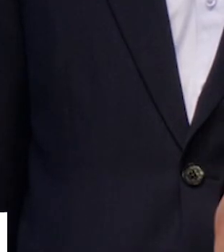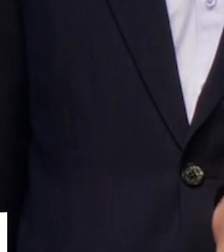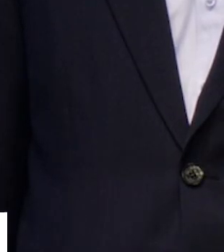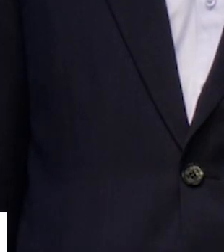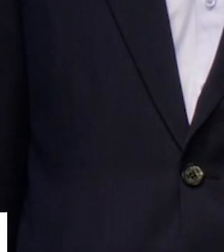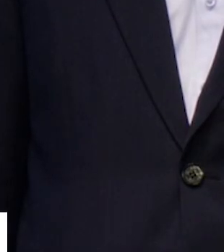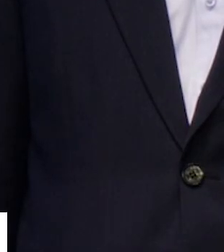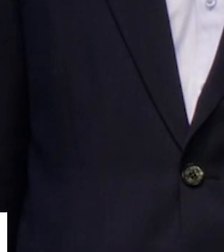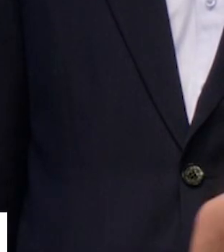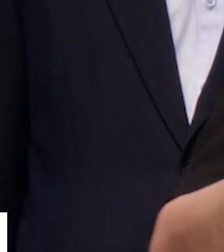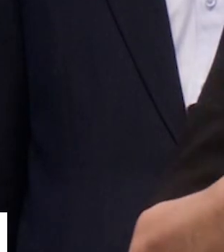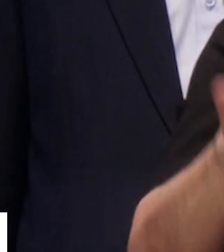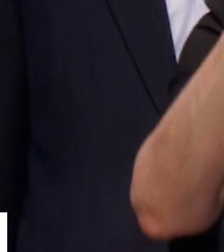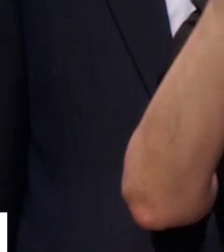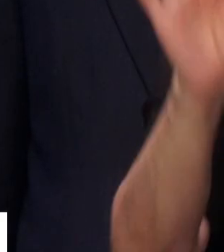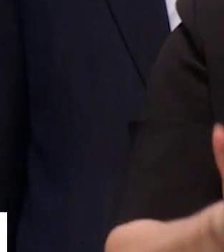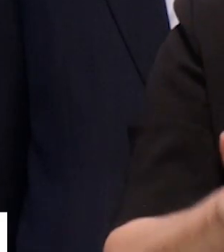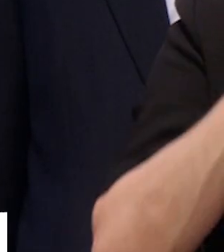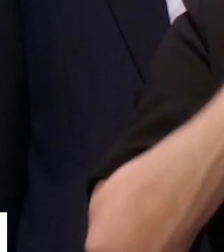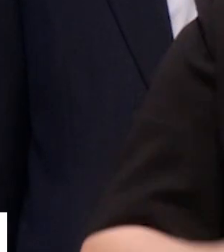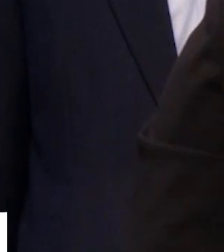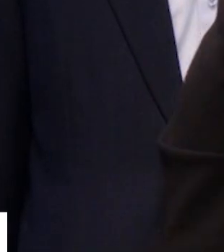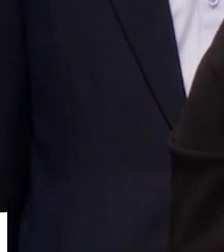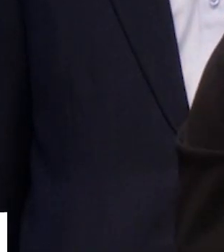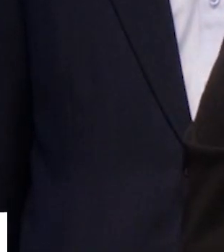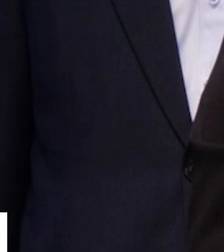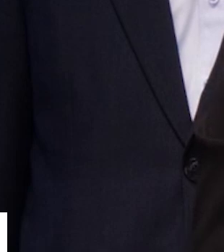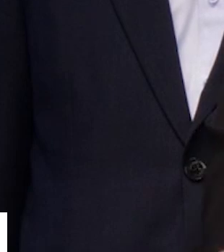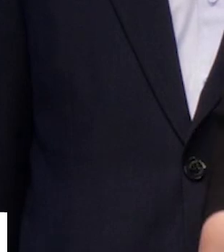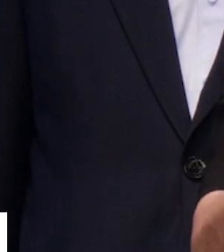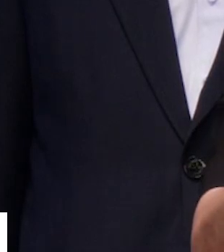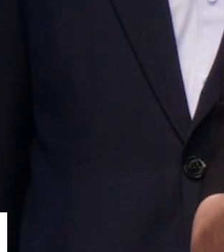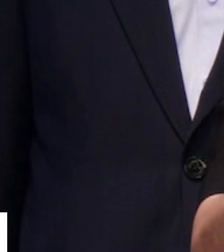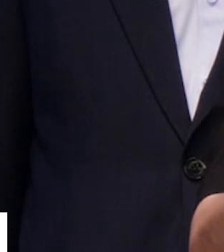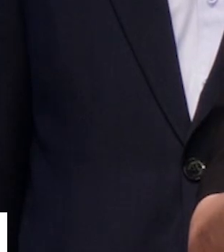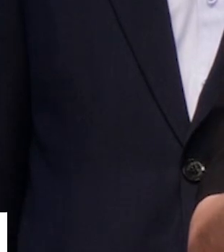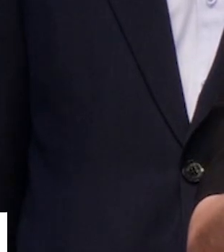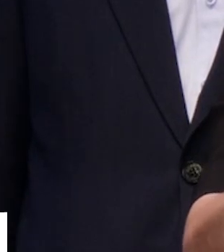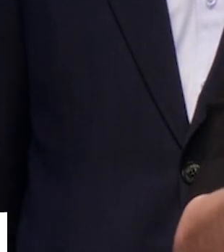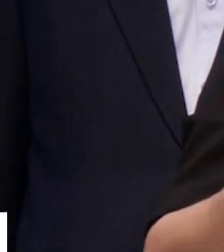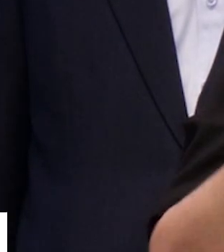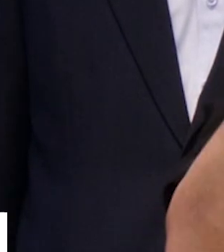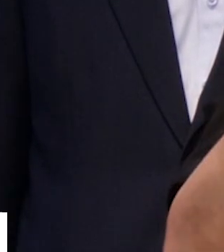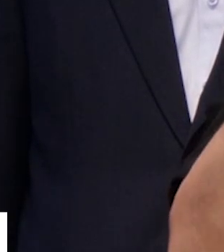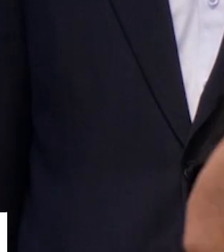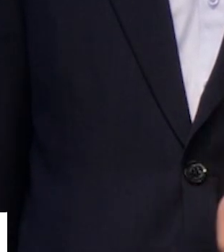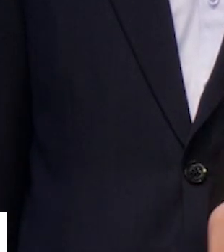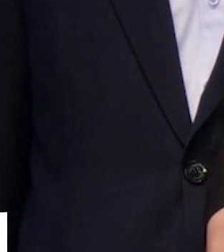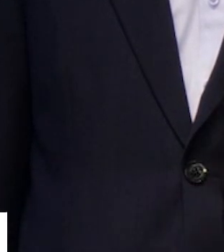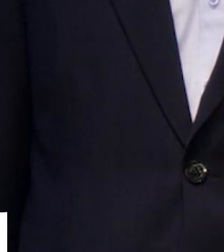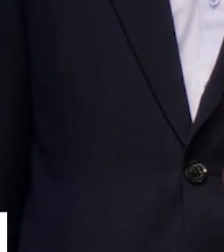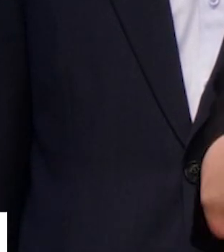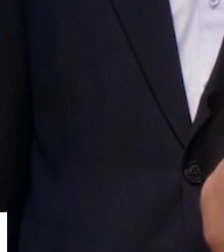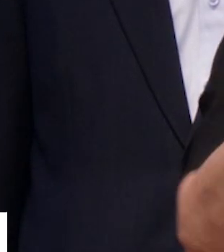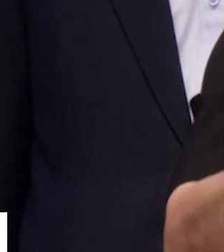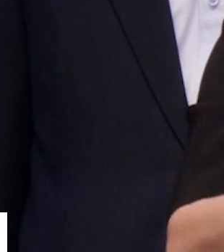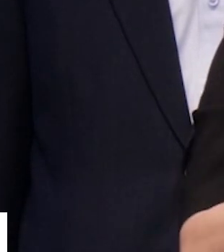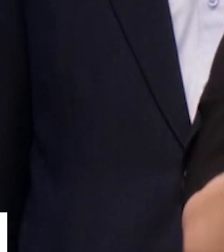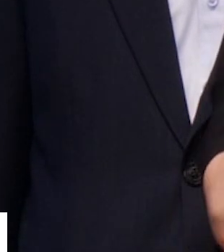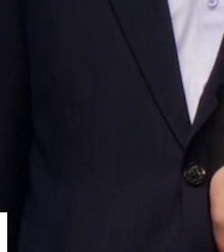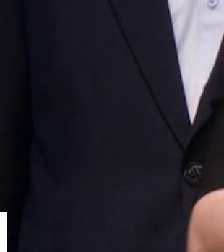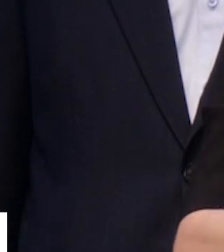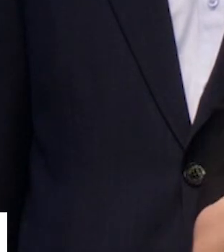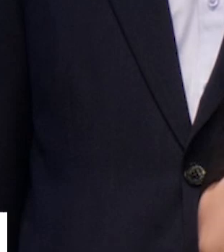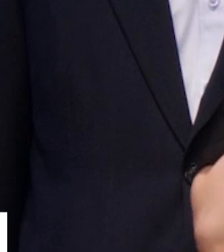명의 18%에 불과했습니다. 올해 1월 기준 관광 수지는 1조 5천억